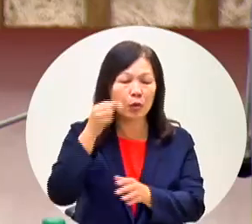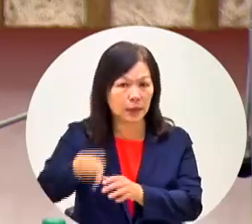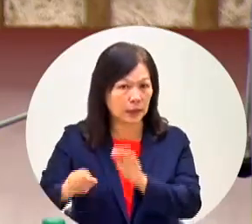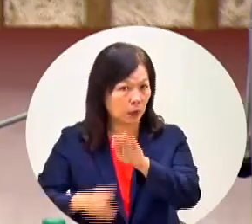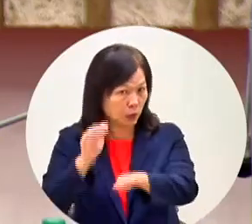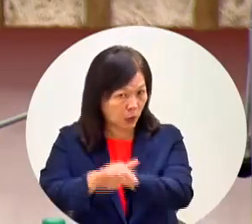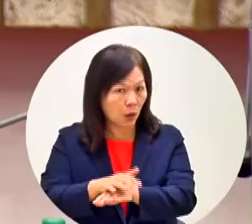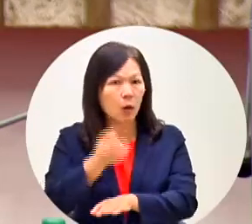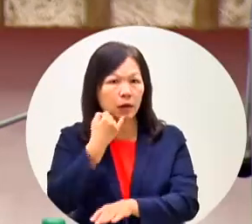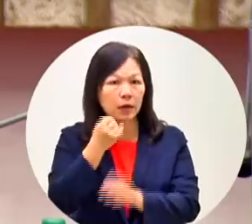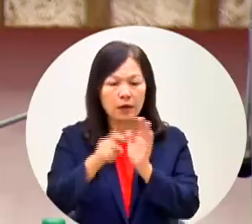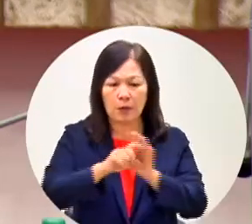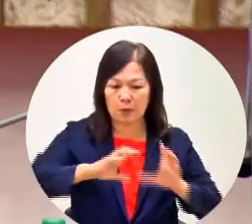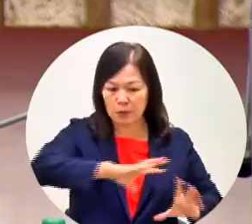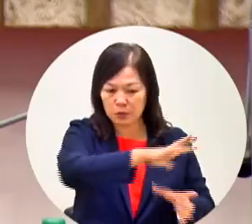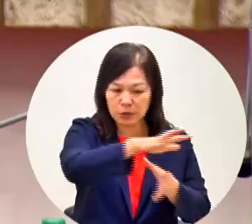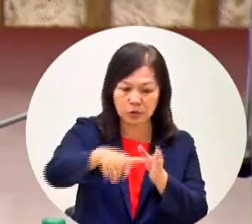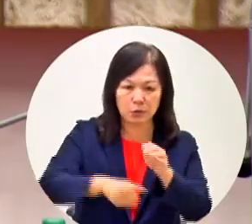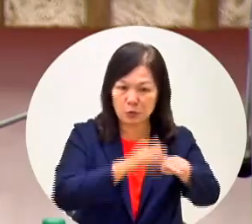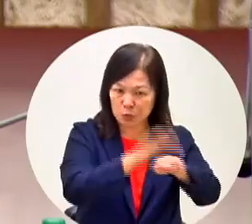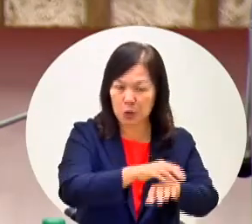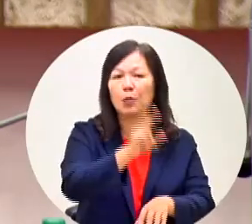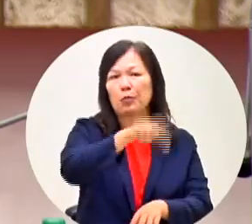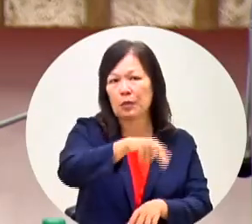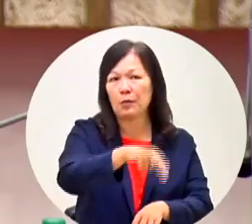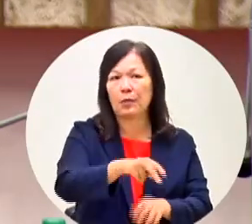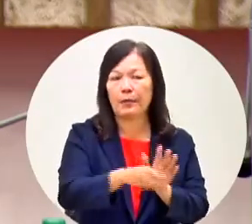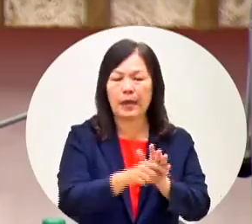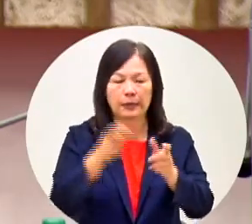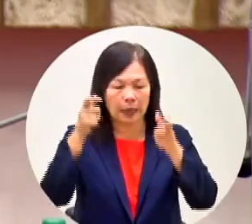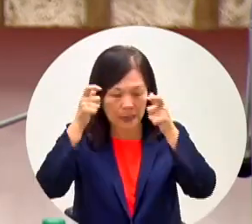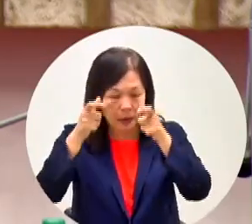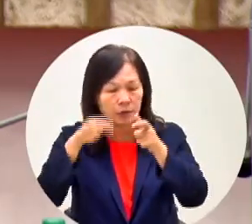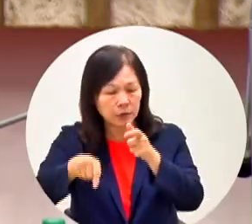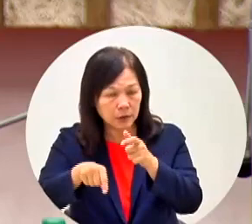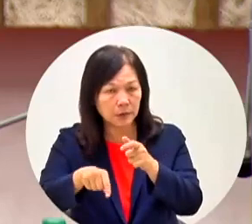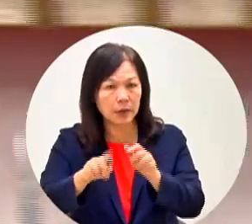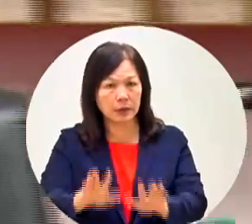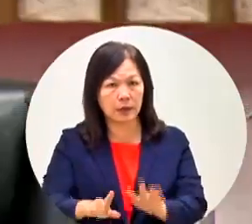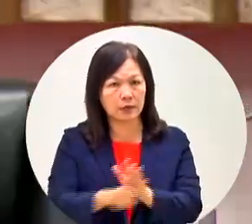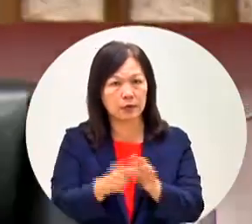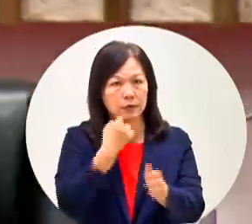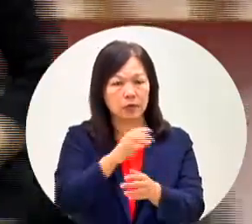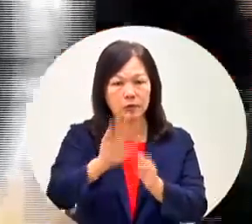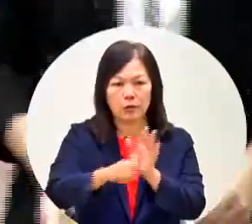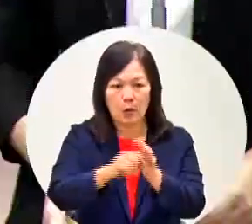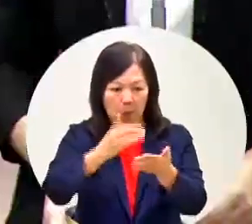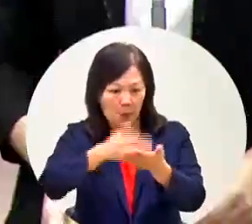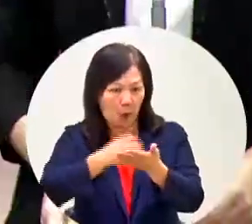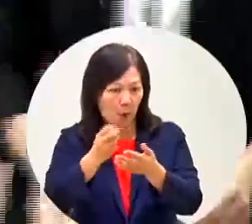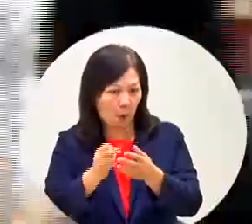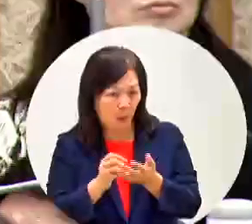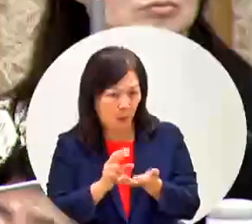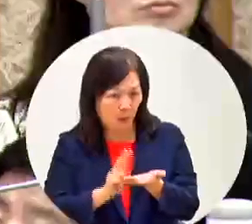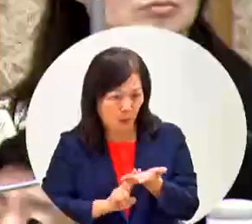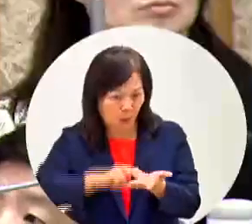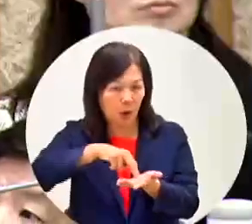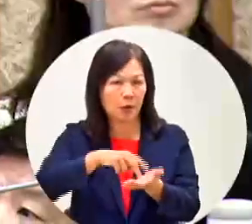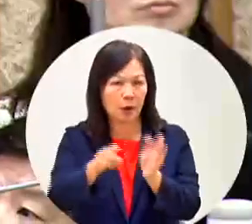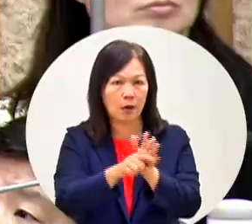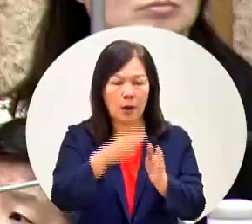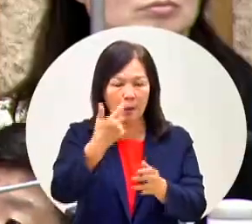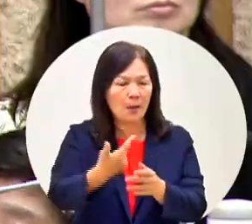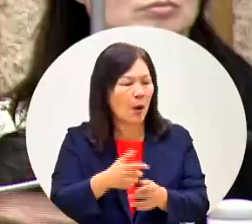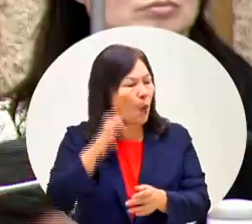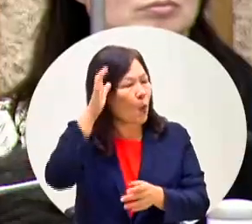功。所以在高雄，我们现在已经南方崛起，我们应该要逐梦，要勇敢的去追梦。任